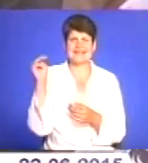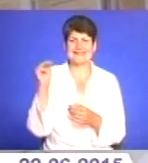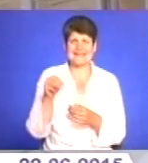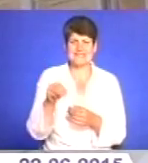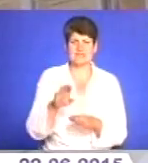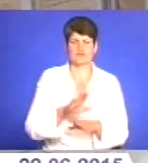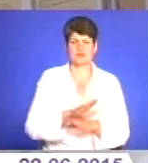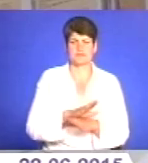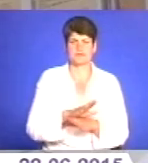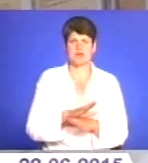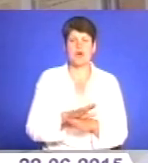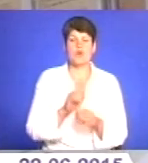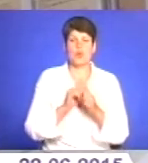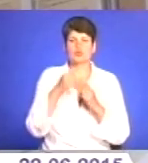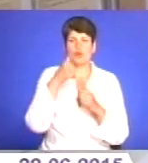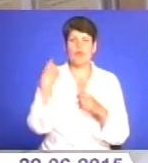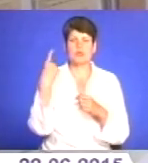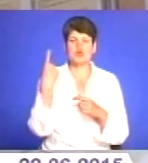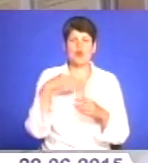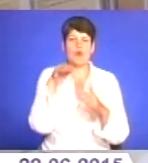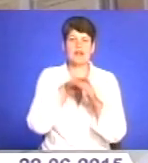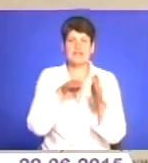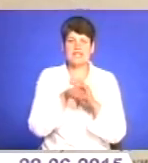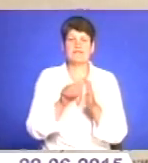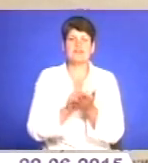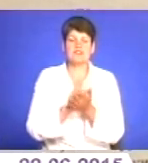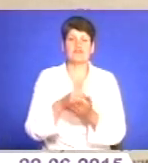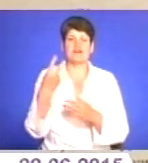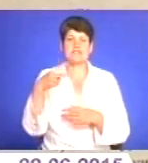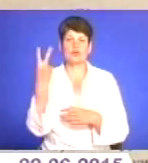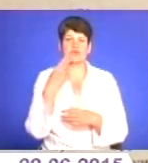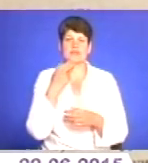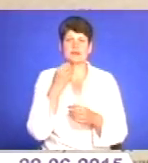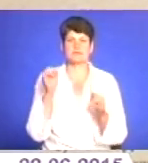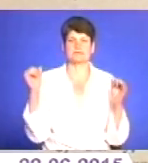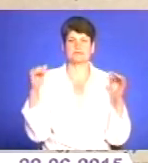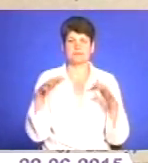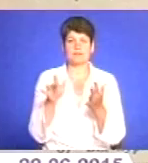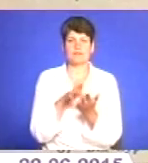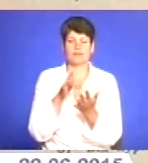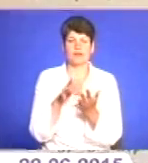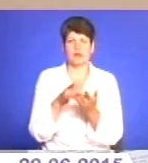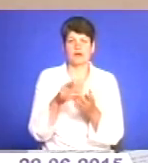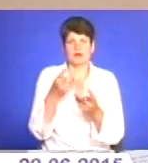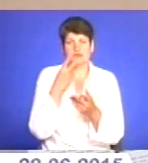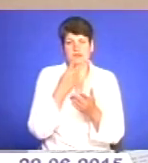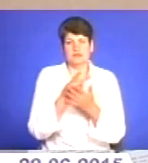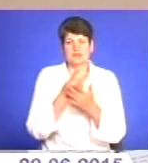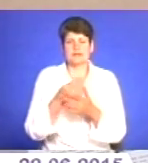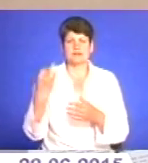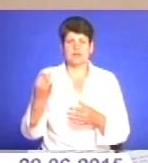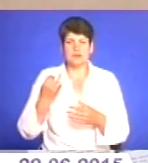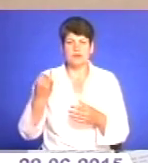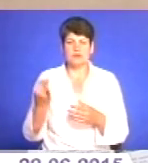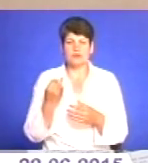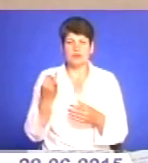втрат. Щороку в обласному архіві 22 червня збирається, аби погортати занімілі сторінки історії. Тематична виставка